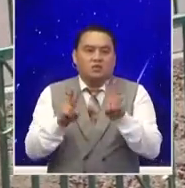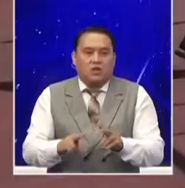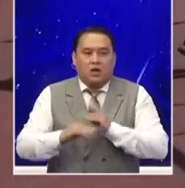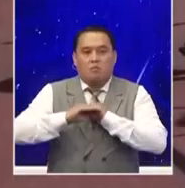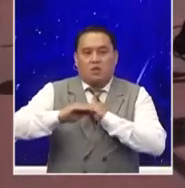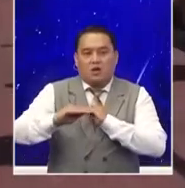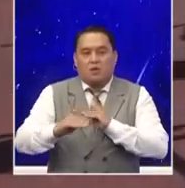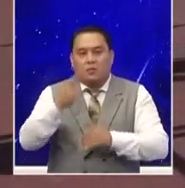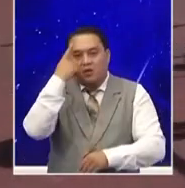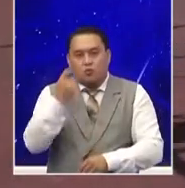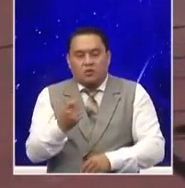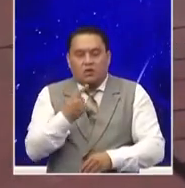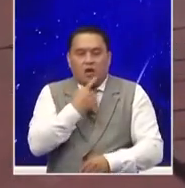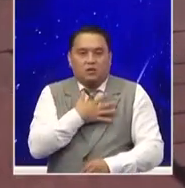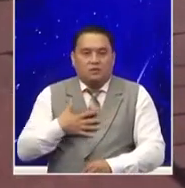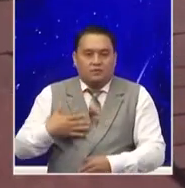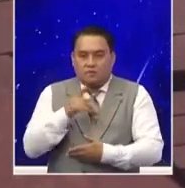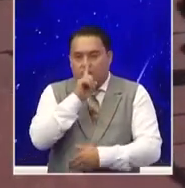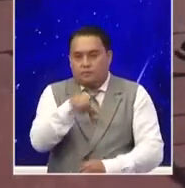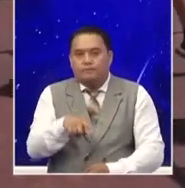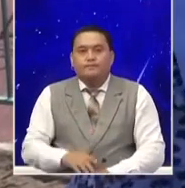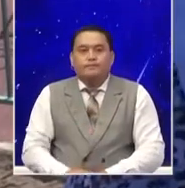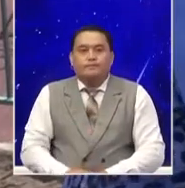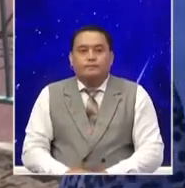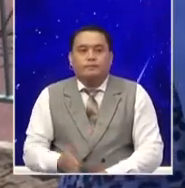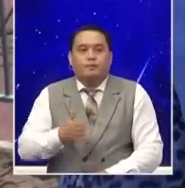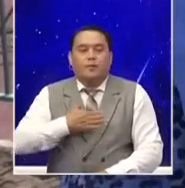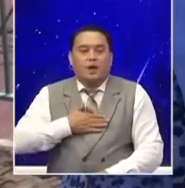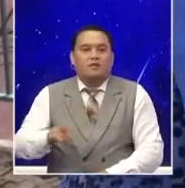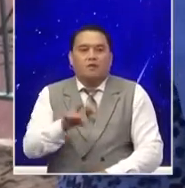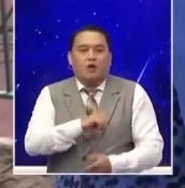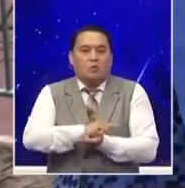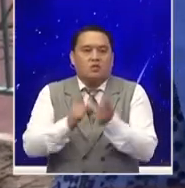покрытие предупреждает детский травматизм. Не только в нашем микрорайоне